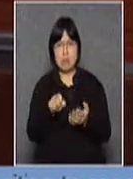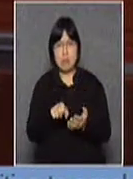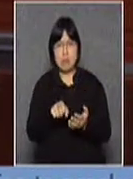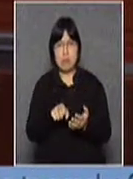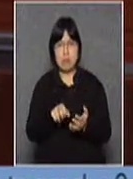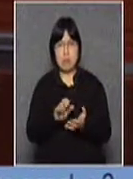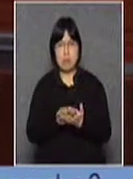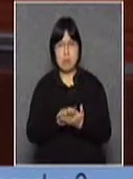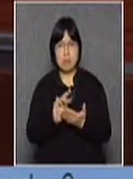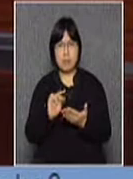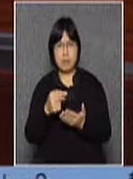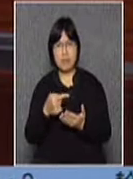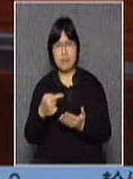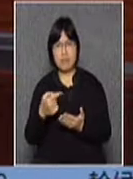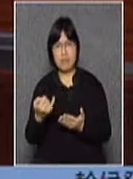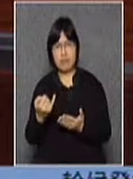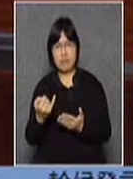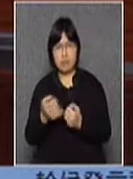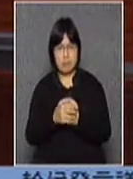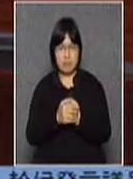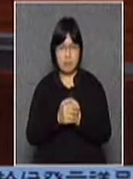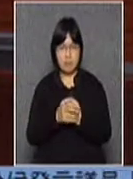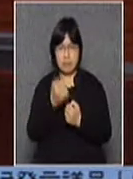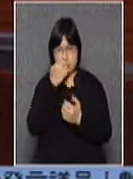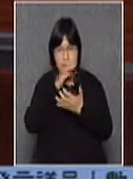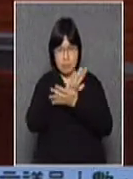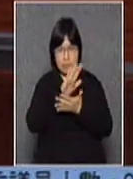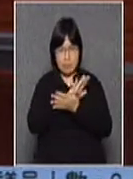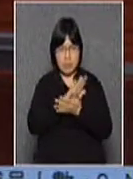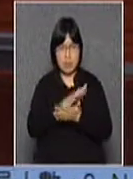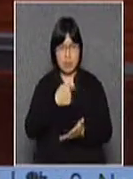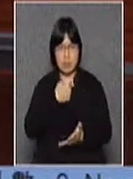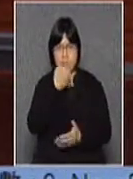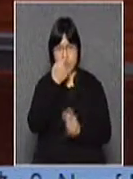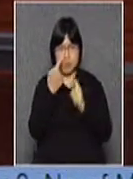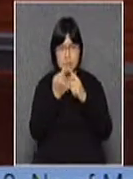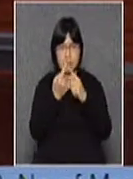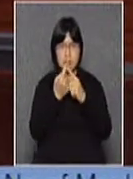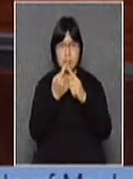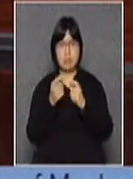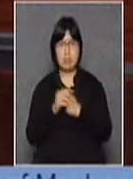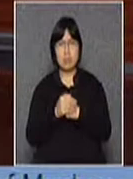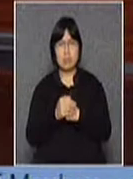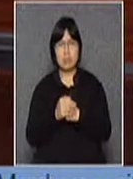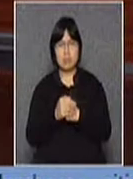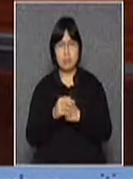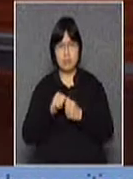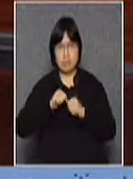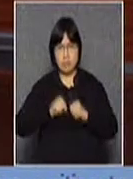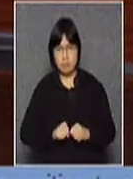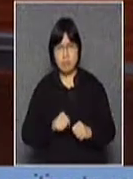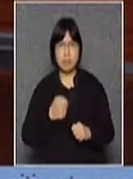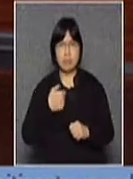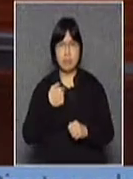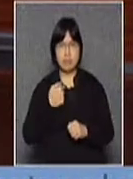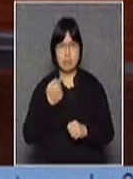個的附庸。那香港過去多年來是靠香港人的這個的堅毅，靠香港